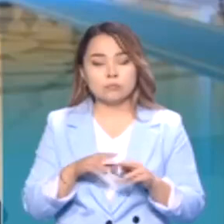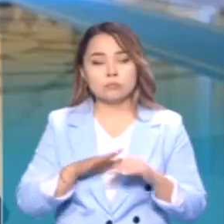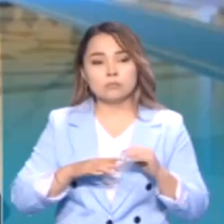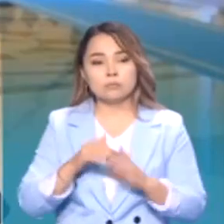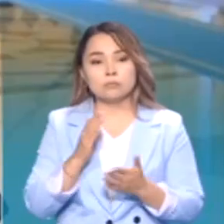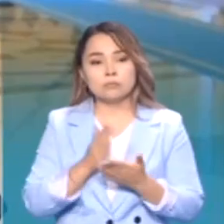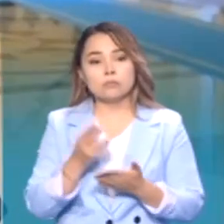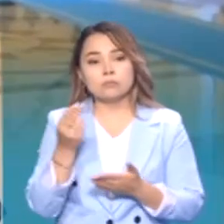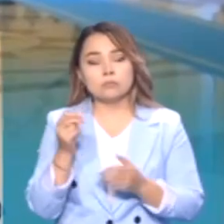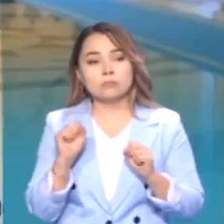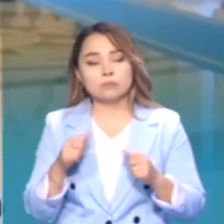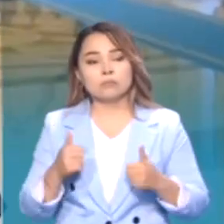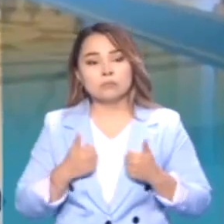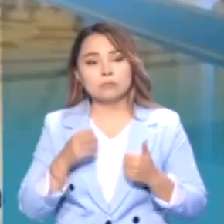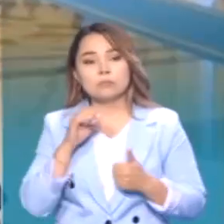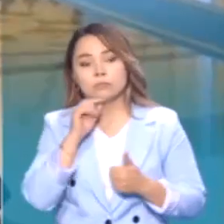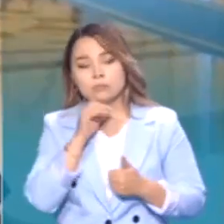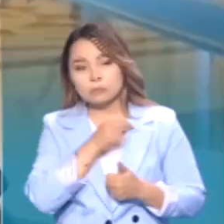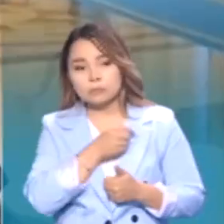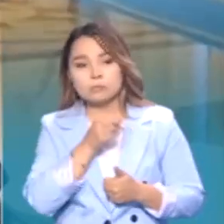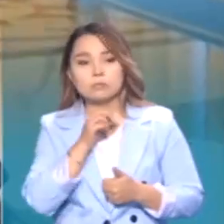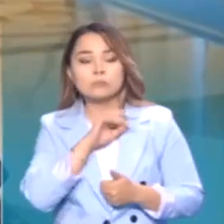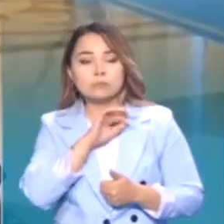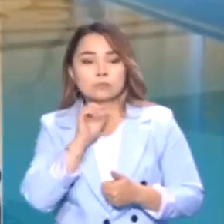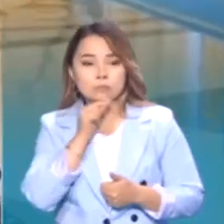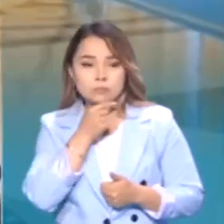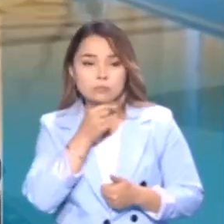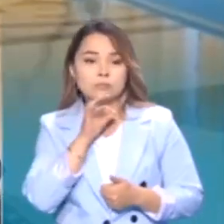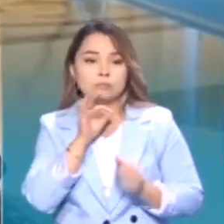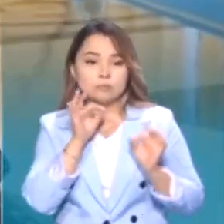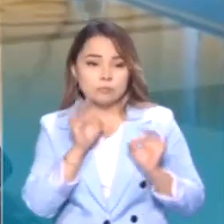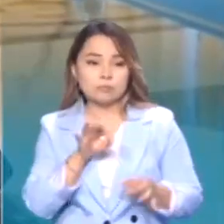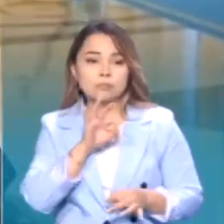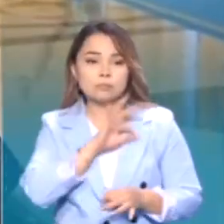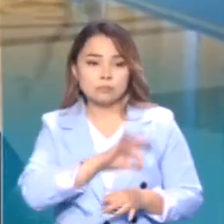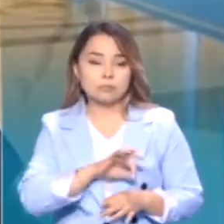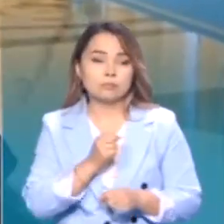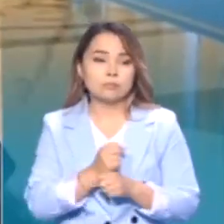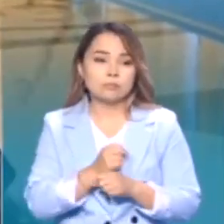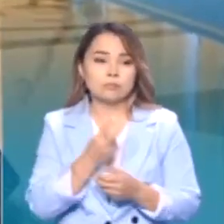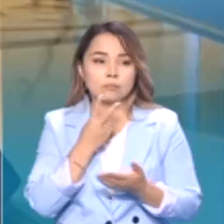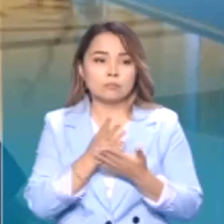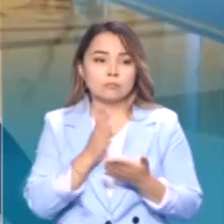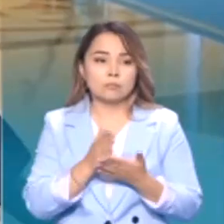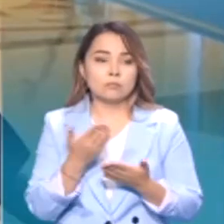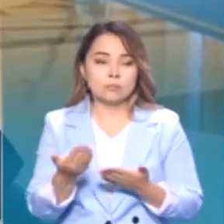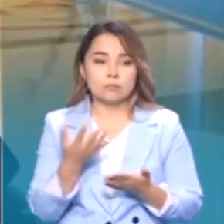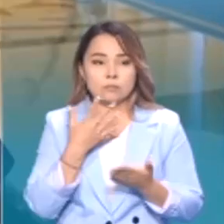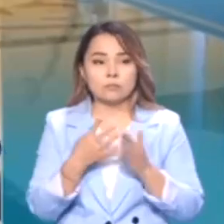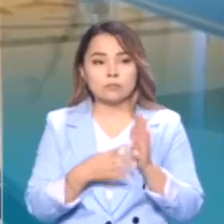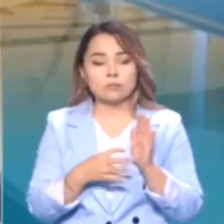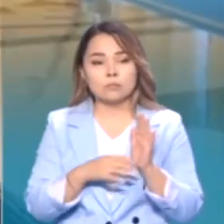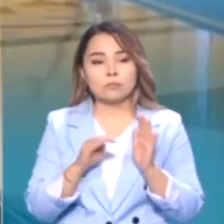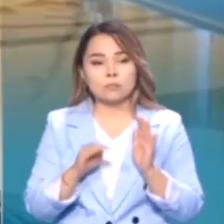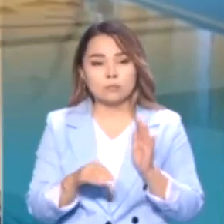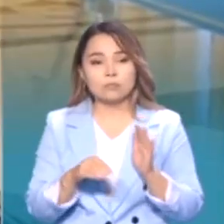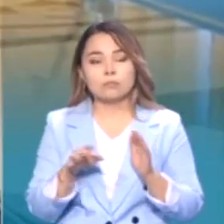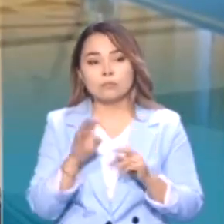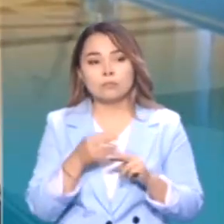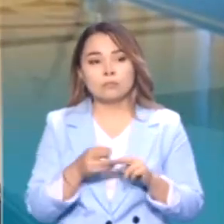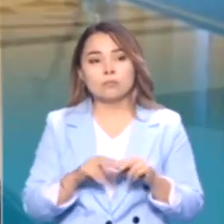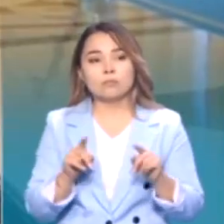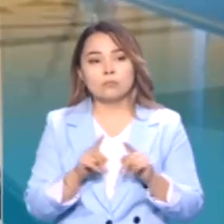ақшаны мүмкіндігінше тиімді пайдалану. Тиімді пайдалану бір жолы күнде халықтың 9 миллион 300 мың қазақстандықтың